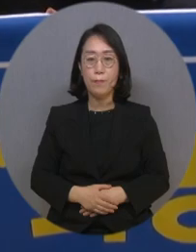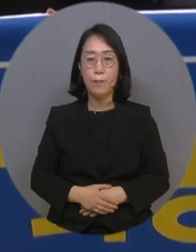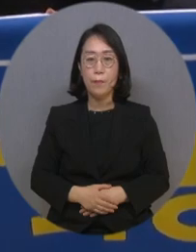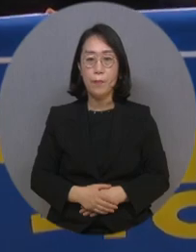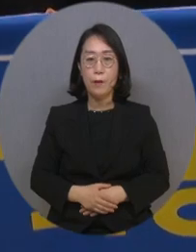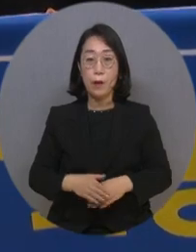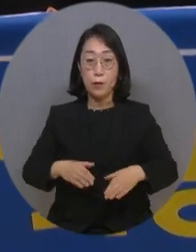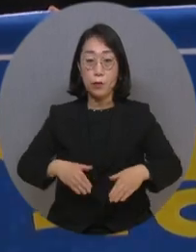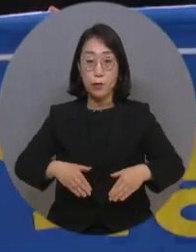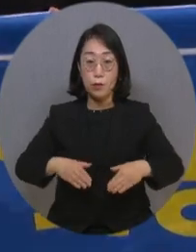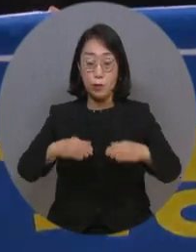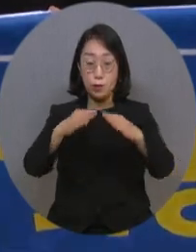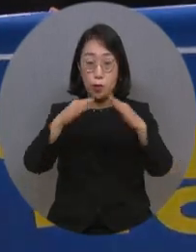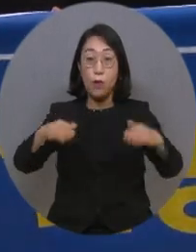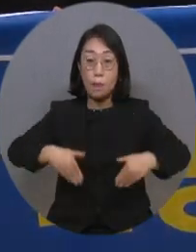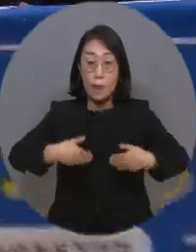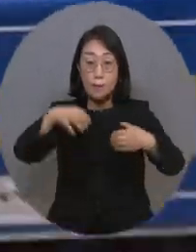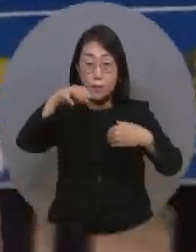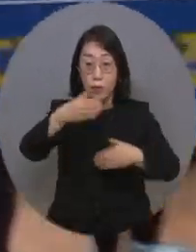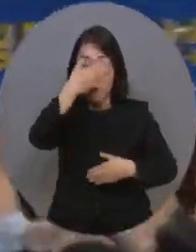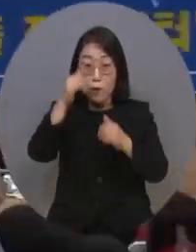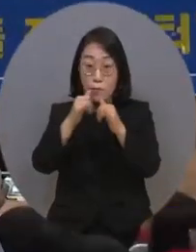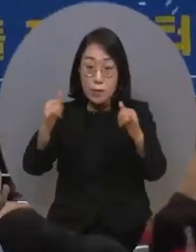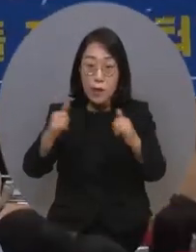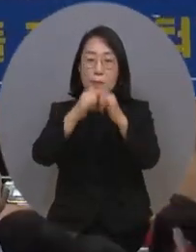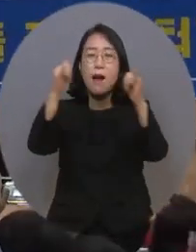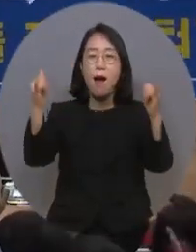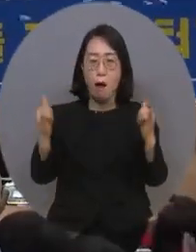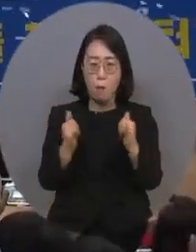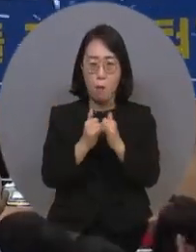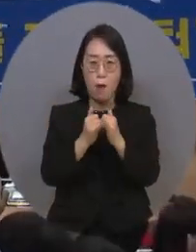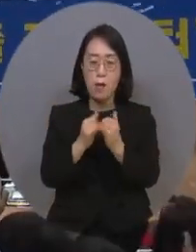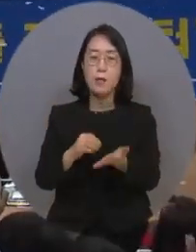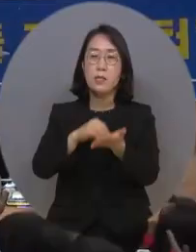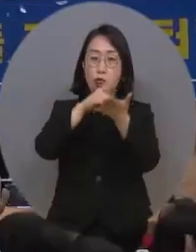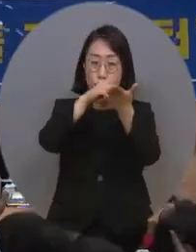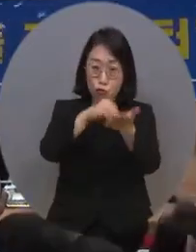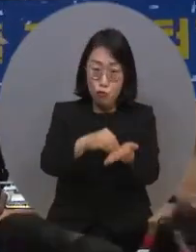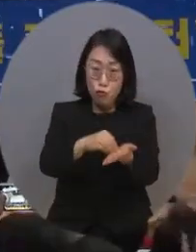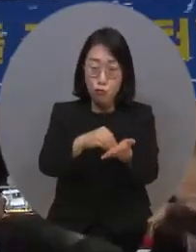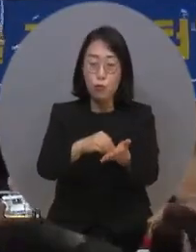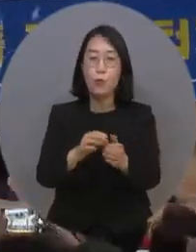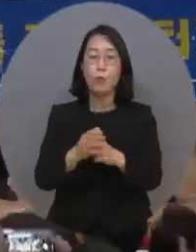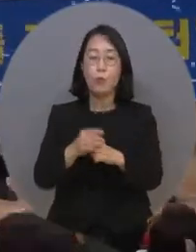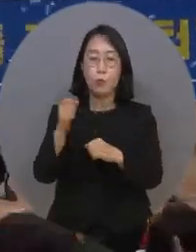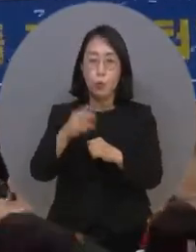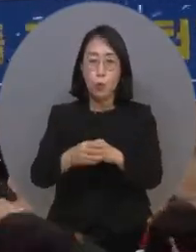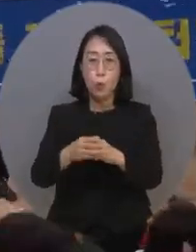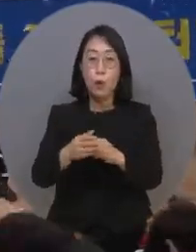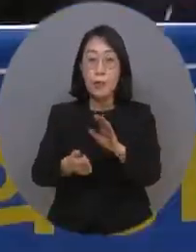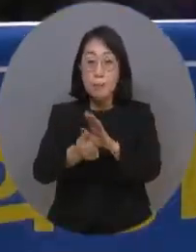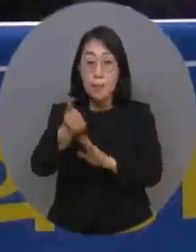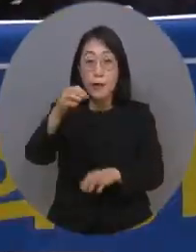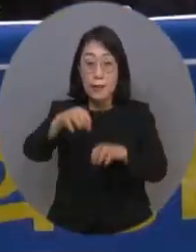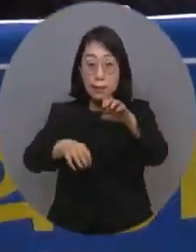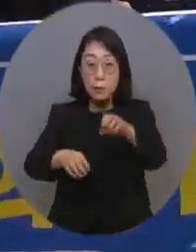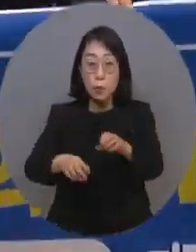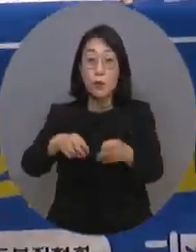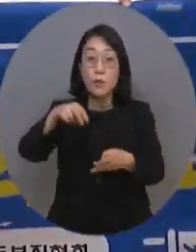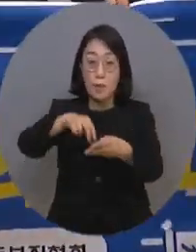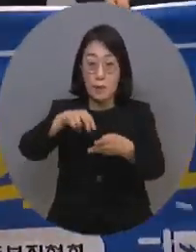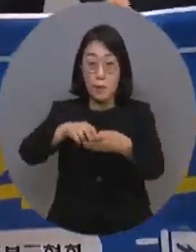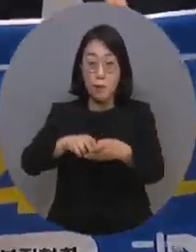전남지역 자립준비청년의 안정적 사회 진출과 자립을 지원하는 희망디딤돌 전남센터가 지난